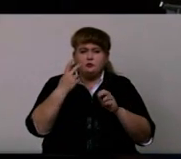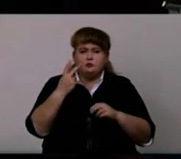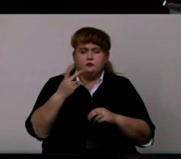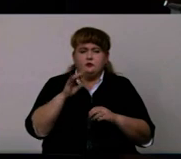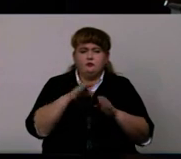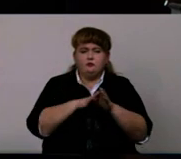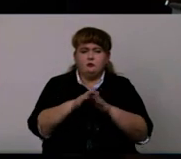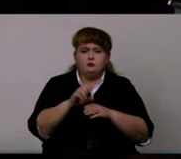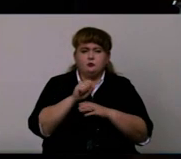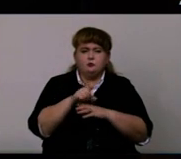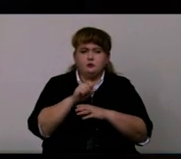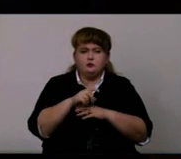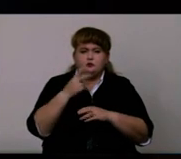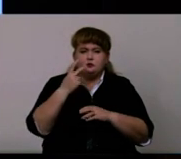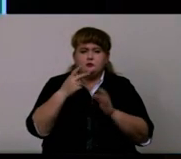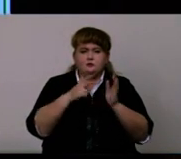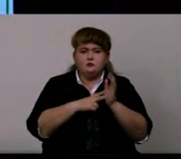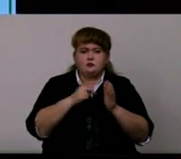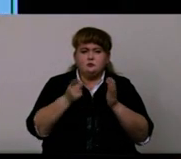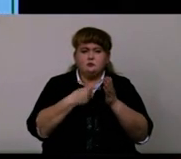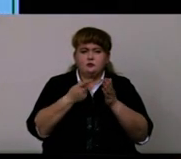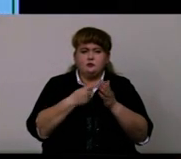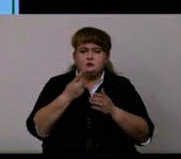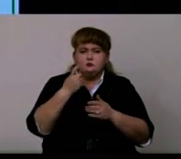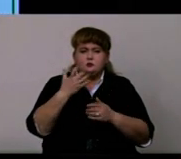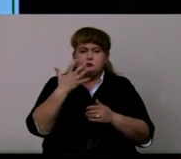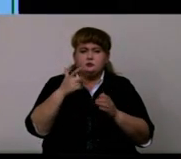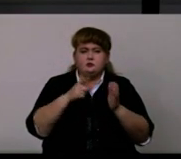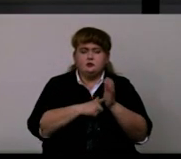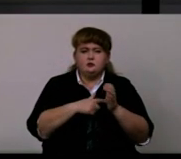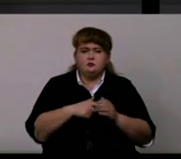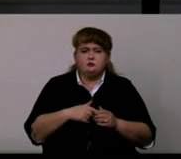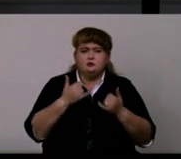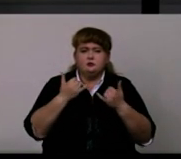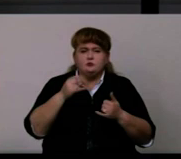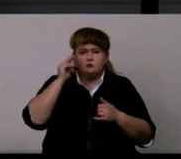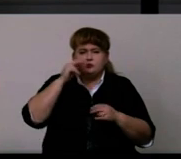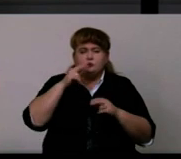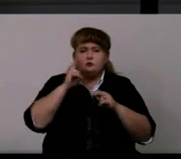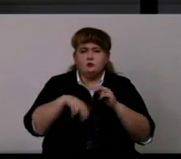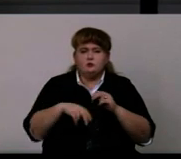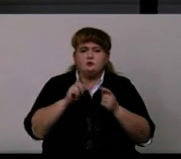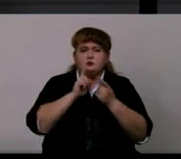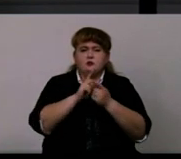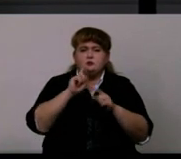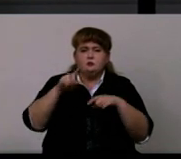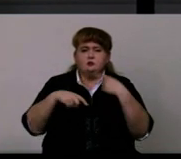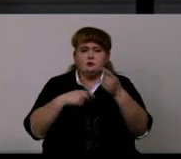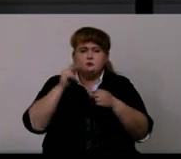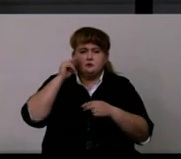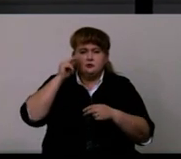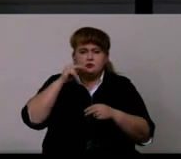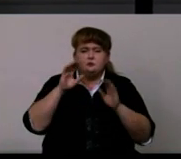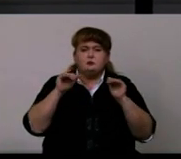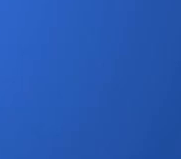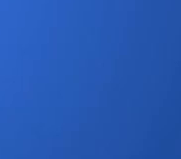и выполнить упражнение 28 на странице 157. На сегодня урок закончен. Встретимся на следующем занятии.